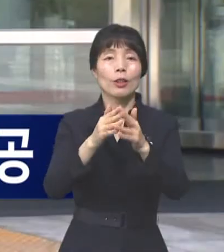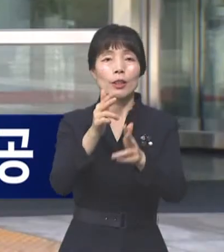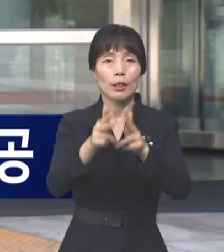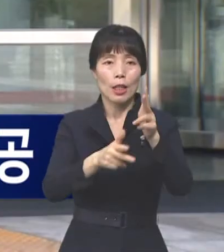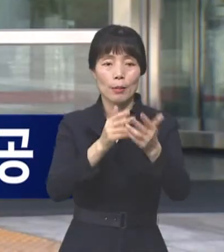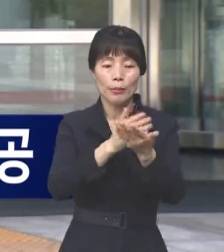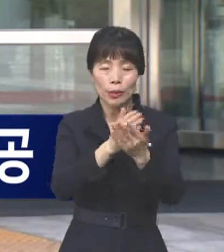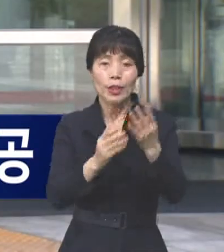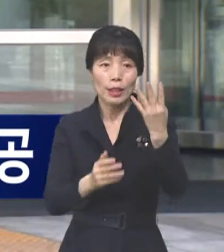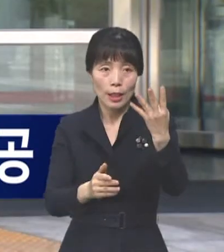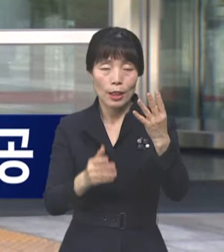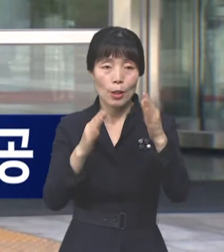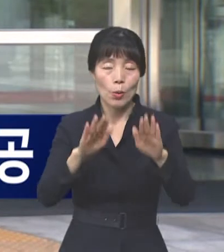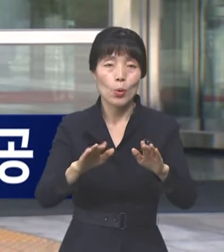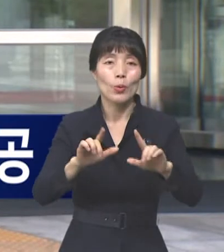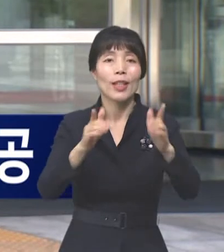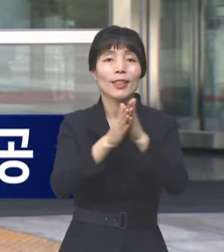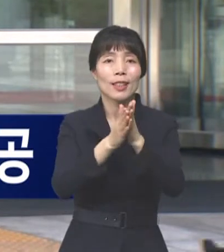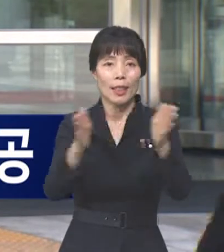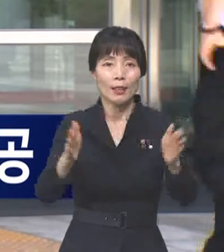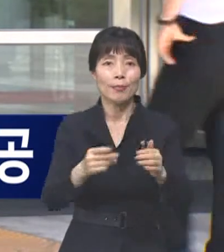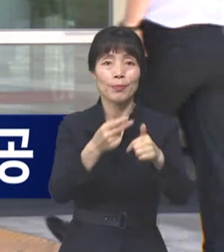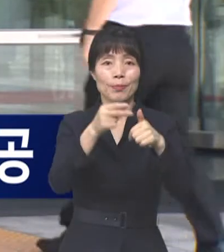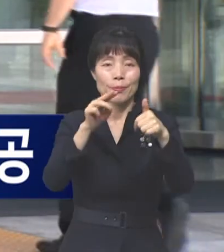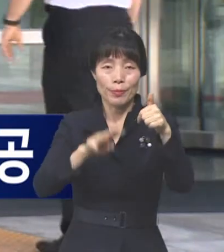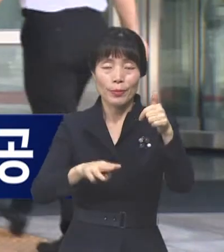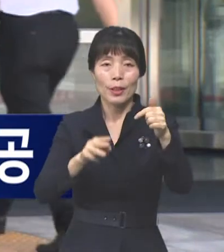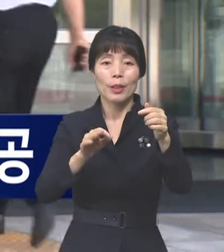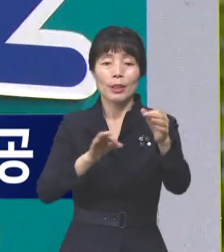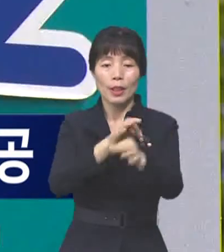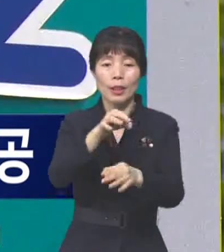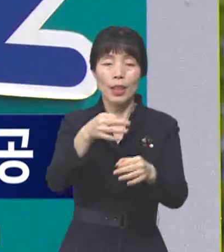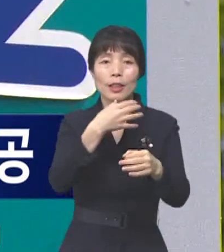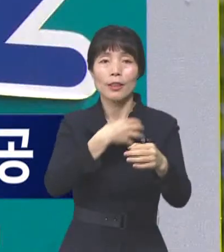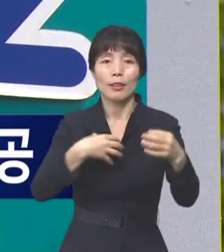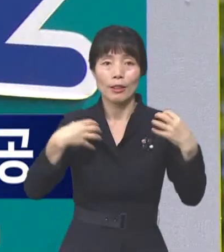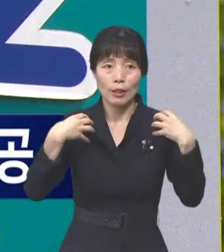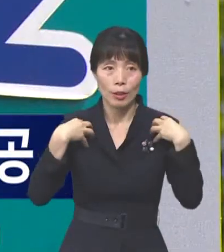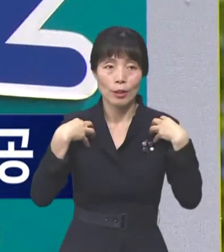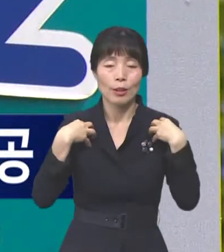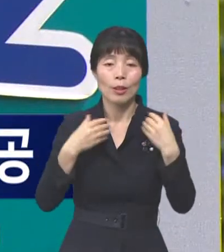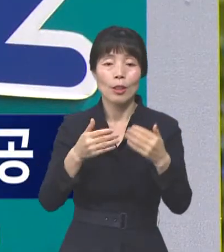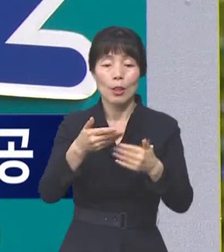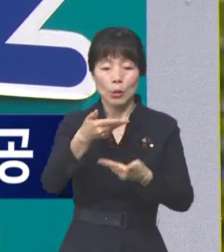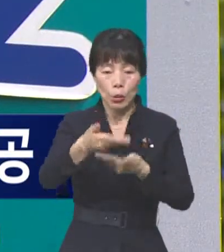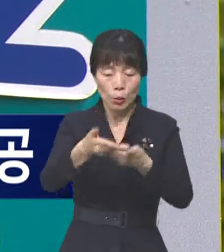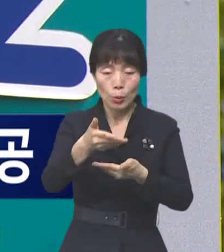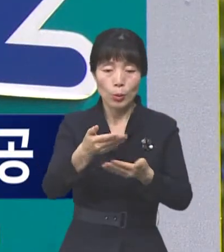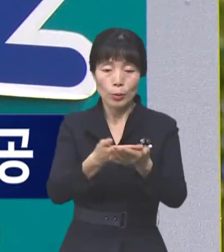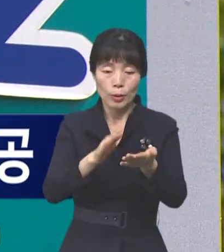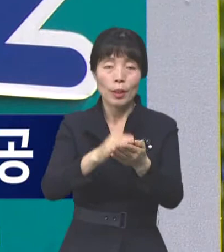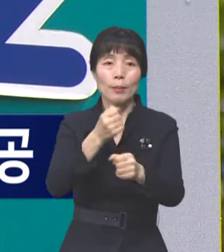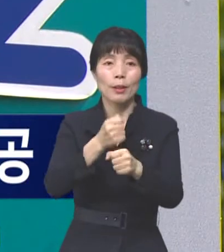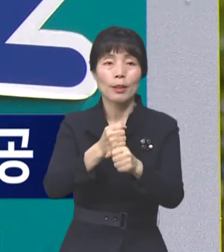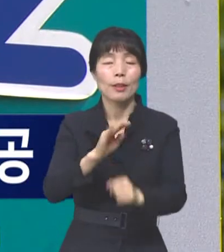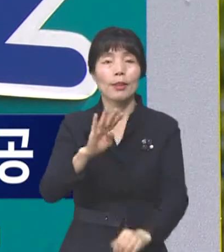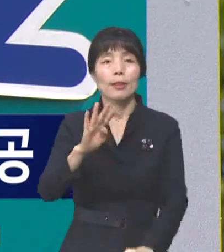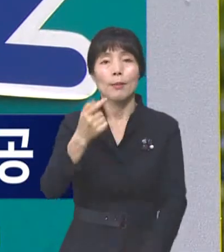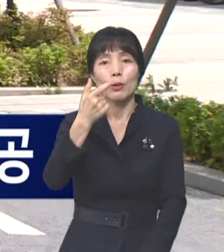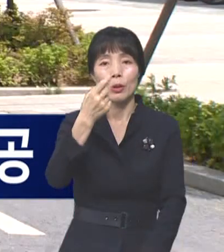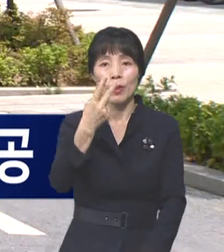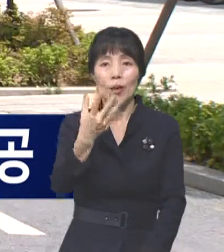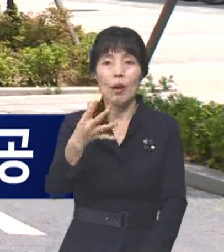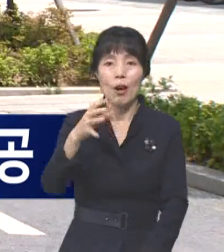올해 착공됩니다. 인천경제청은 올해 용유 무의지역 도로 개설 사업비로 462억 원을 확보해